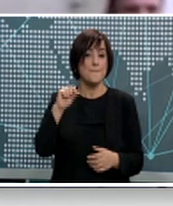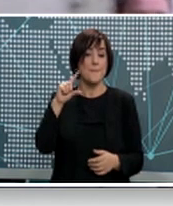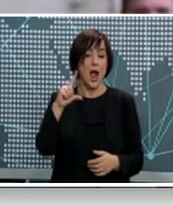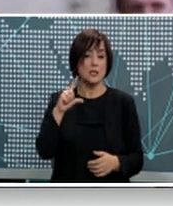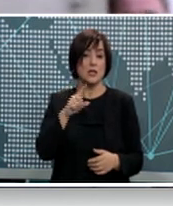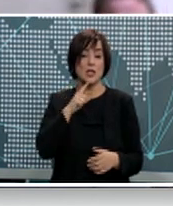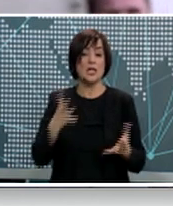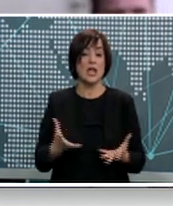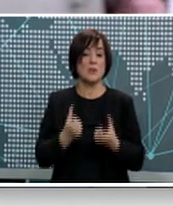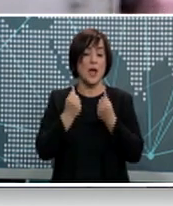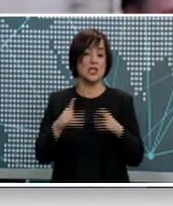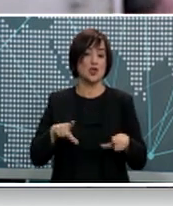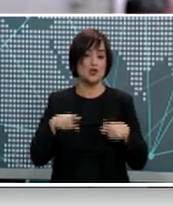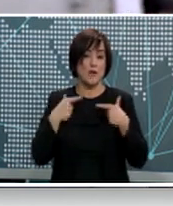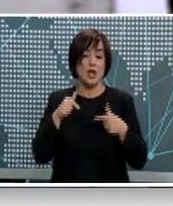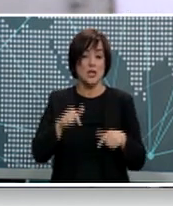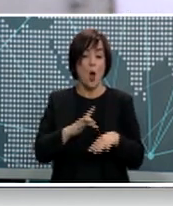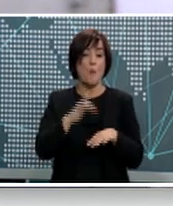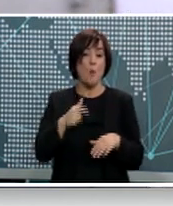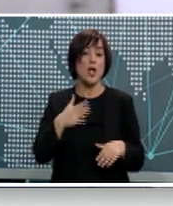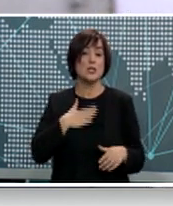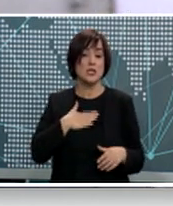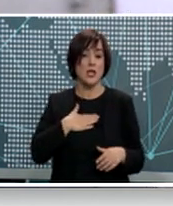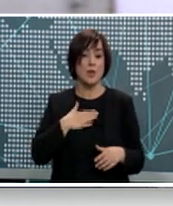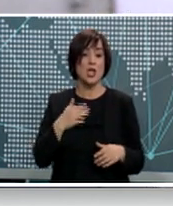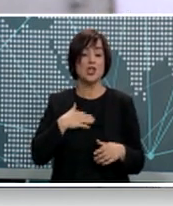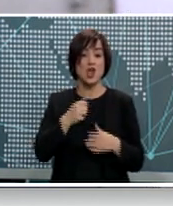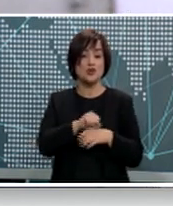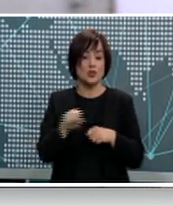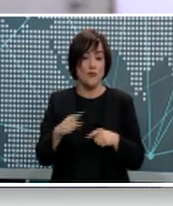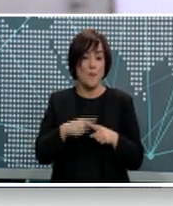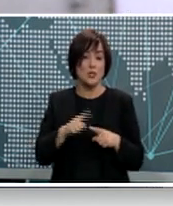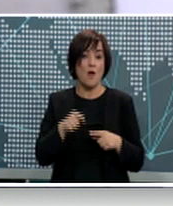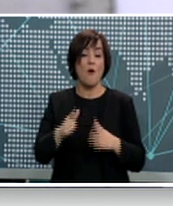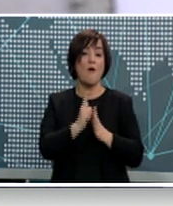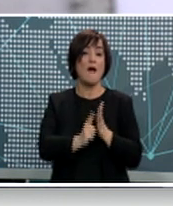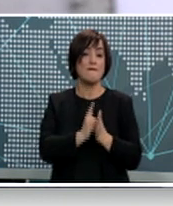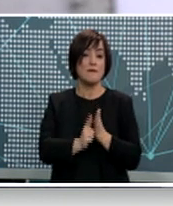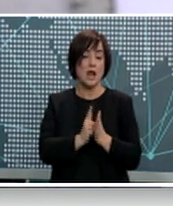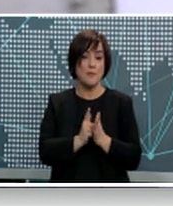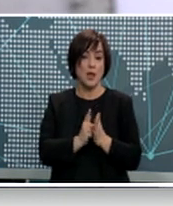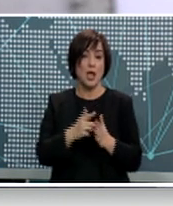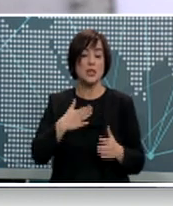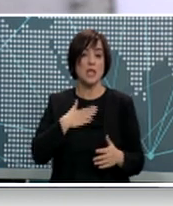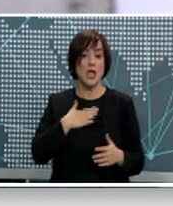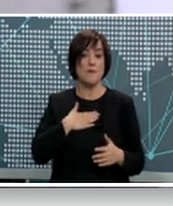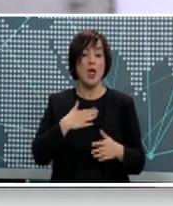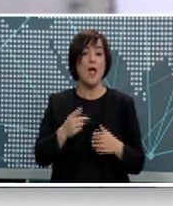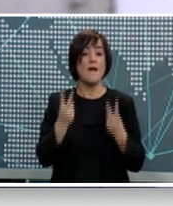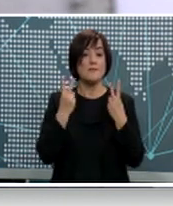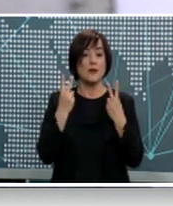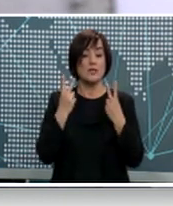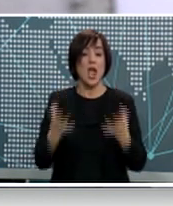максимално за да се спашава животот. Сега во моментот ние и да жртвуваме нешто во овој период, ние примарно